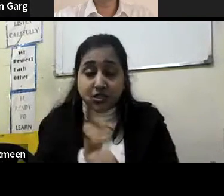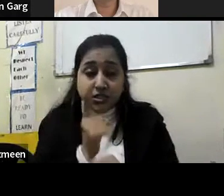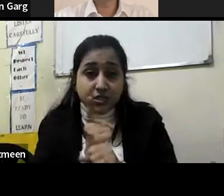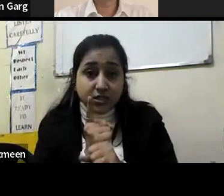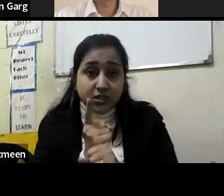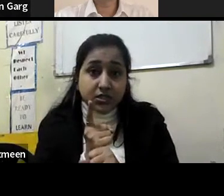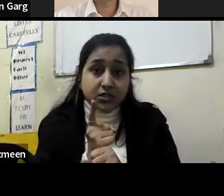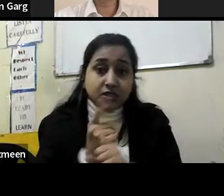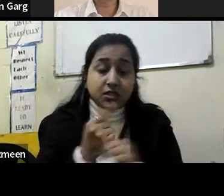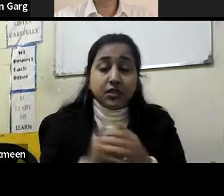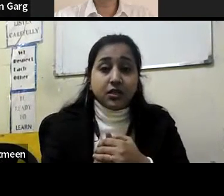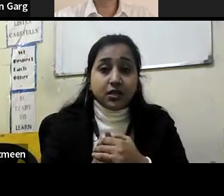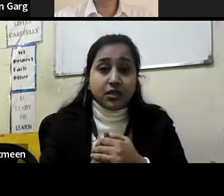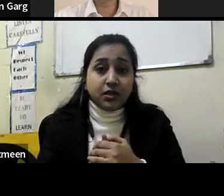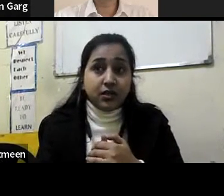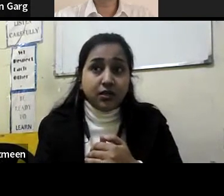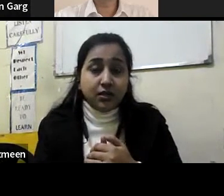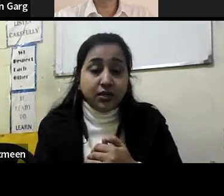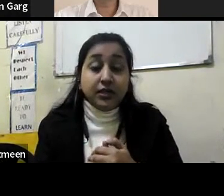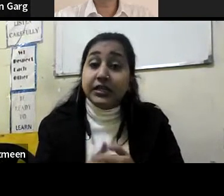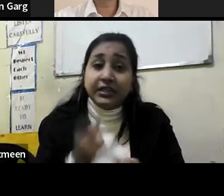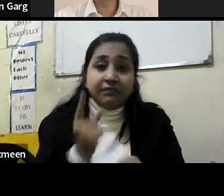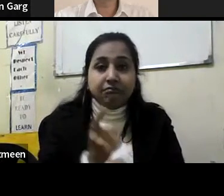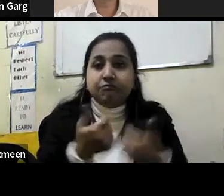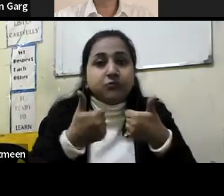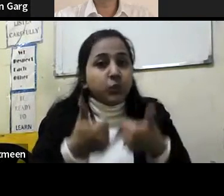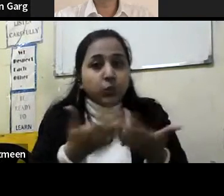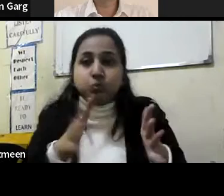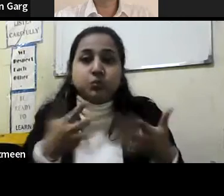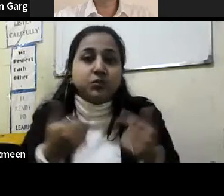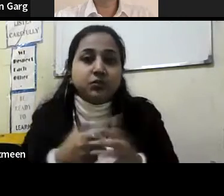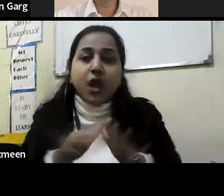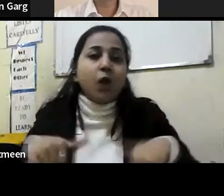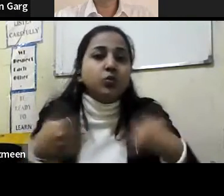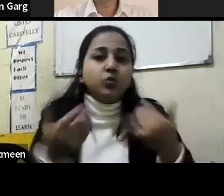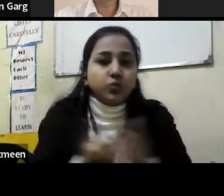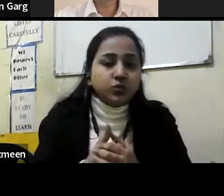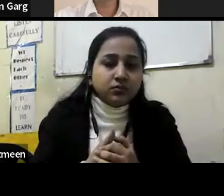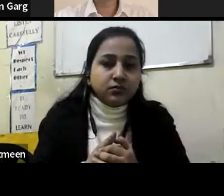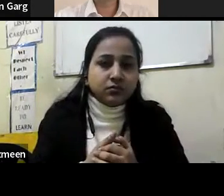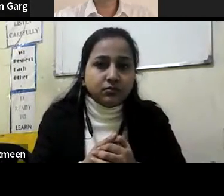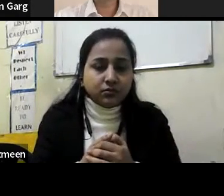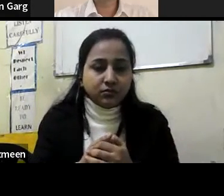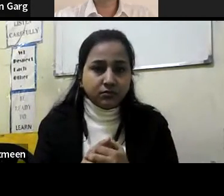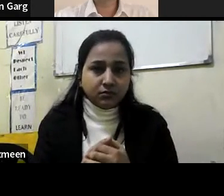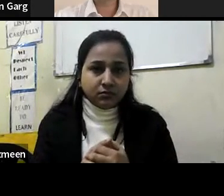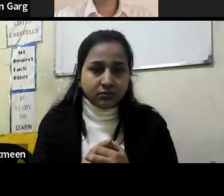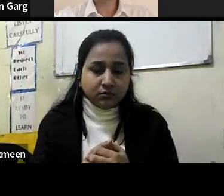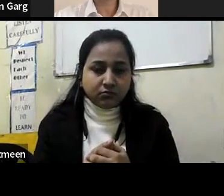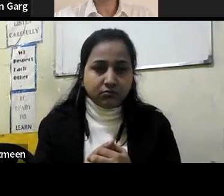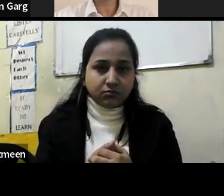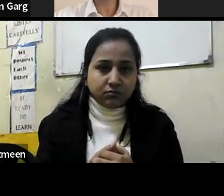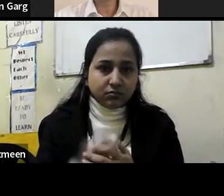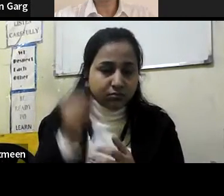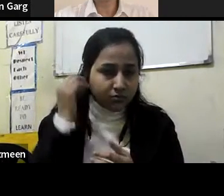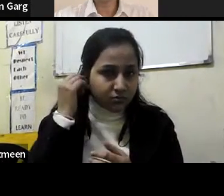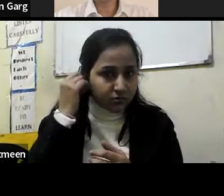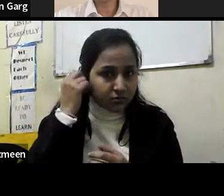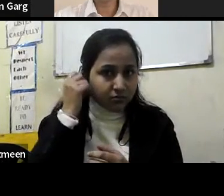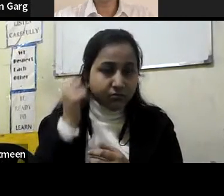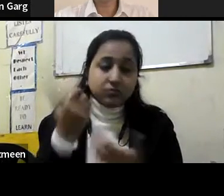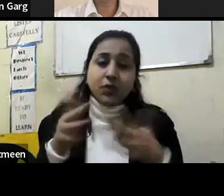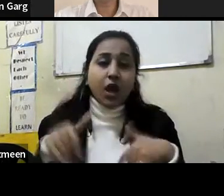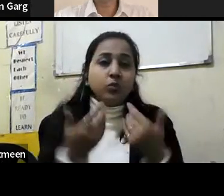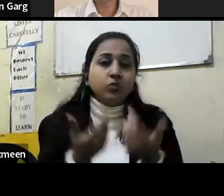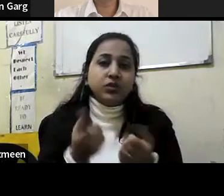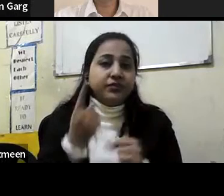इन सब का क्योंकि अगर टीचर अच्छे नहीं होंगे तो कैसे अगले सेट ऑफ स्टूडेंट्स वो कैसे इतने अच्छे